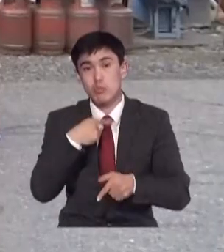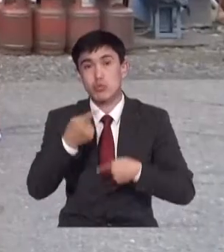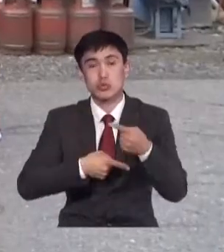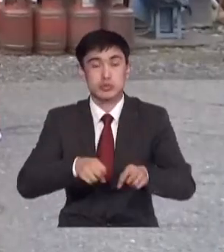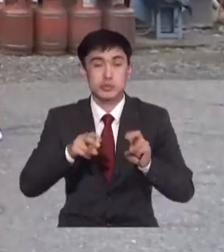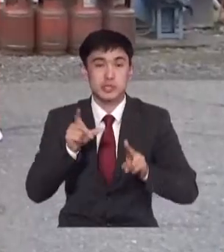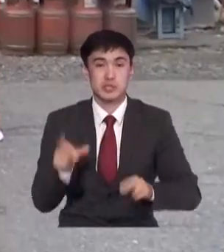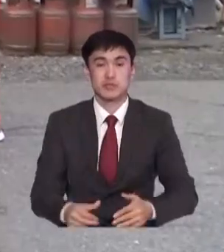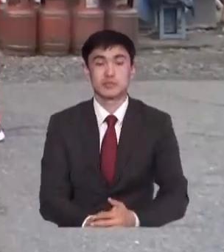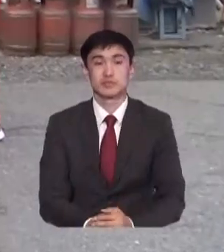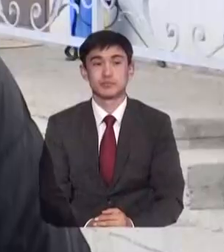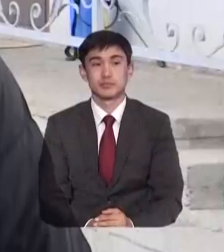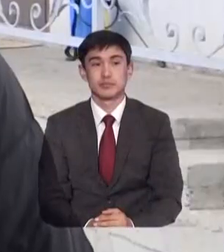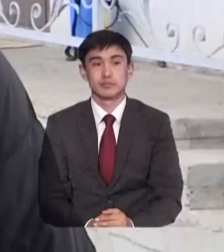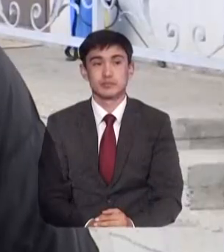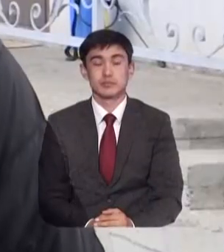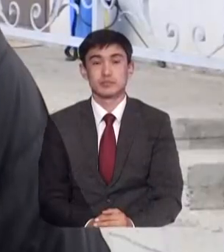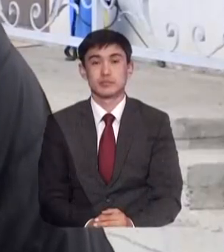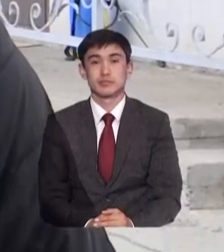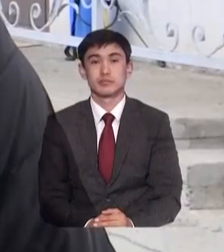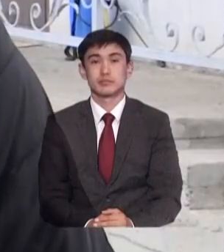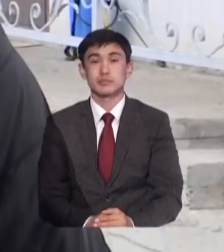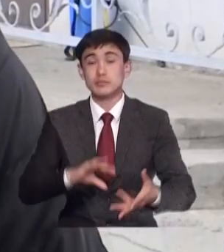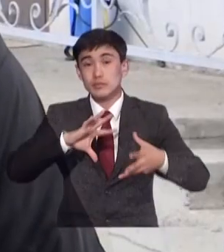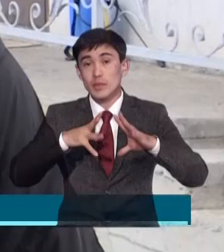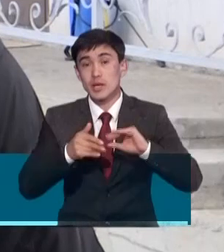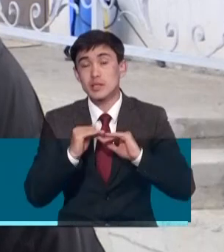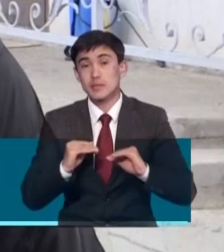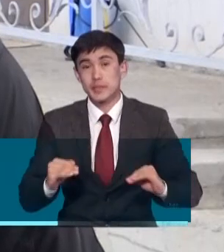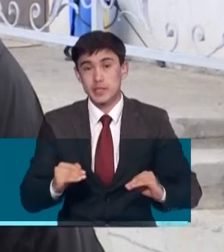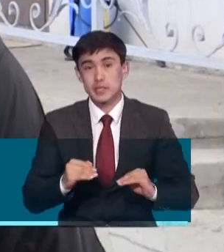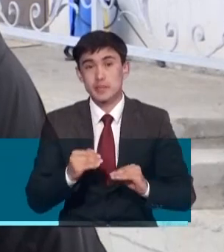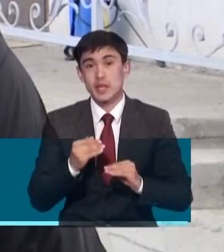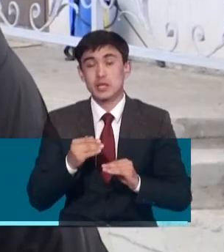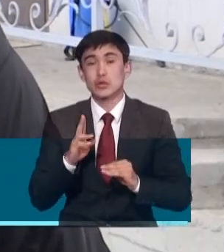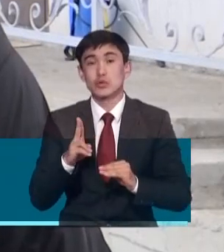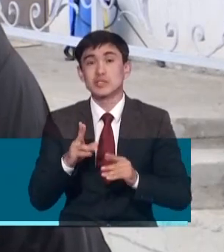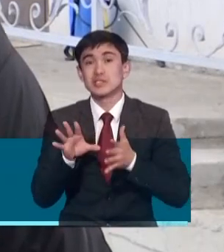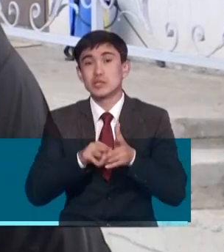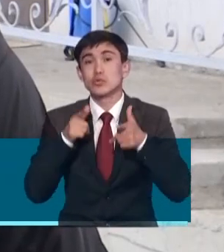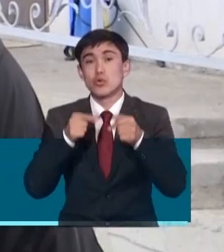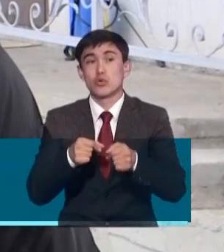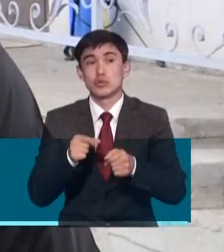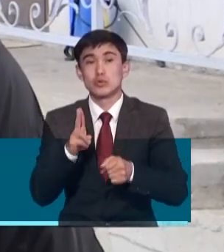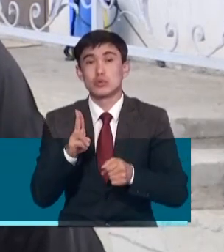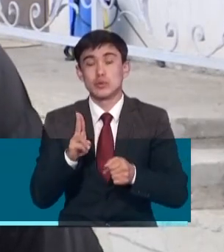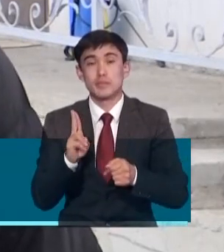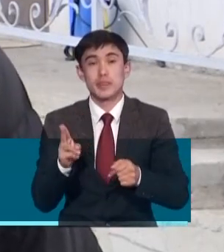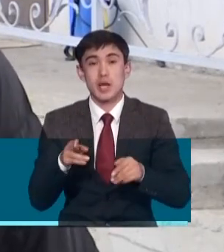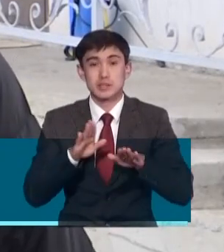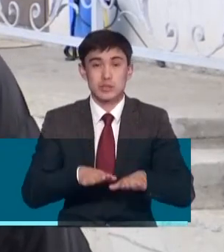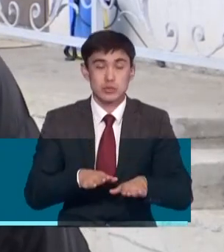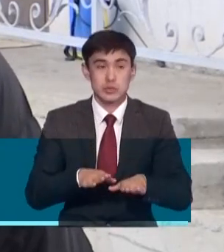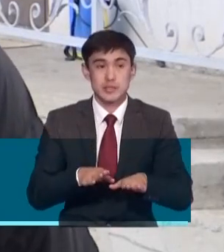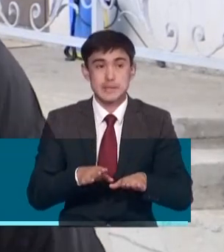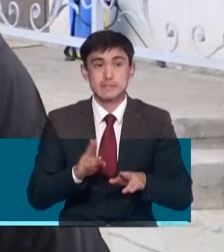будущих специалистов. В конце концов, эти дети частично, кто-то сразу уходит, кто-то